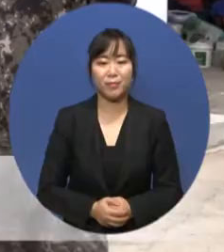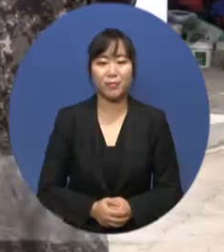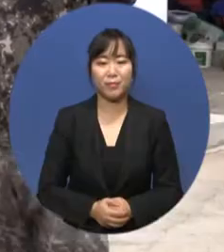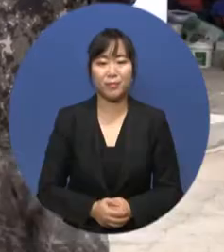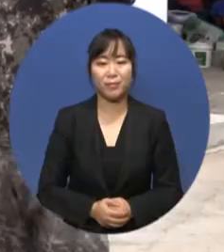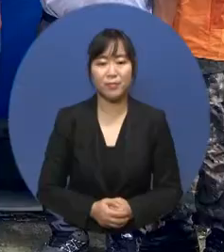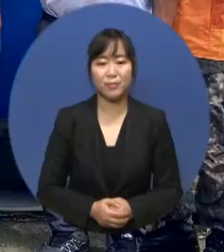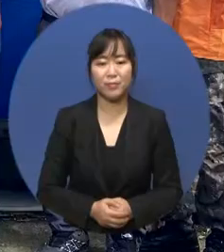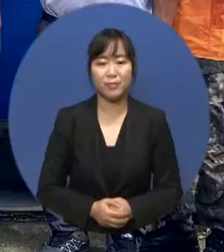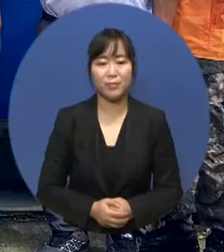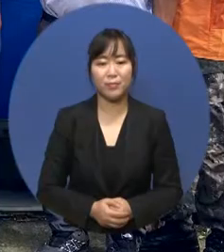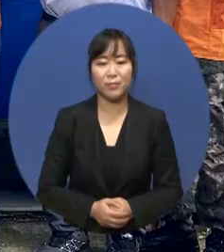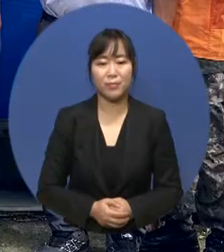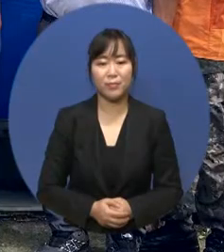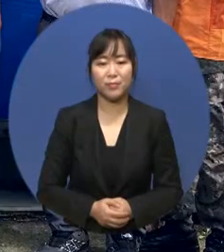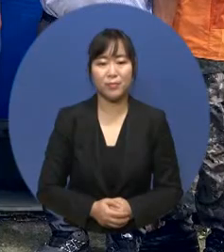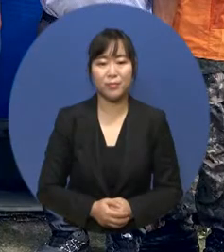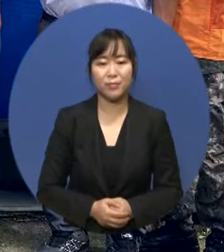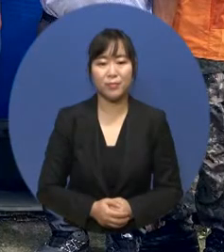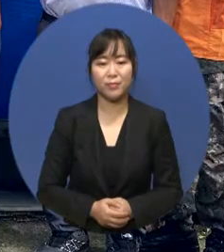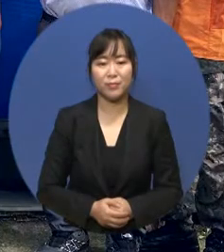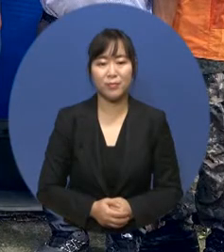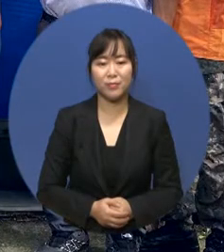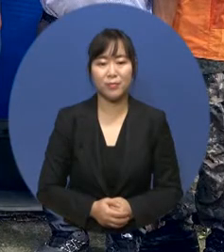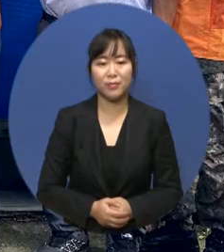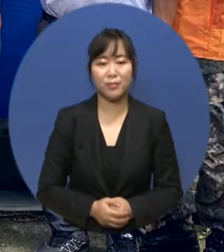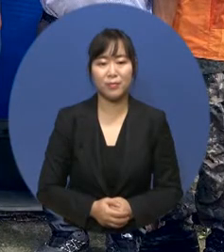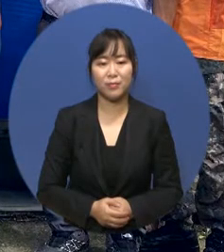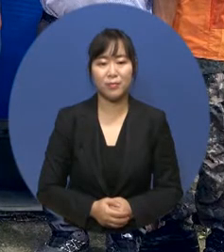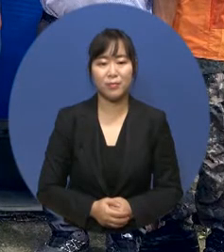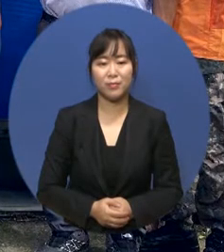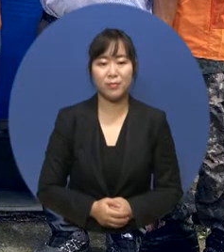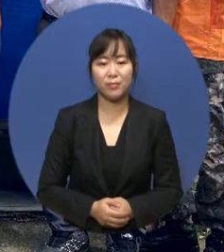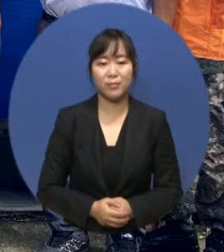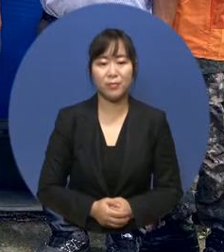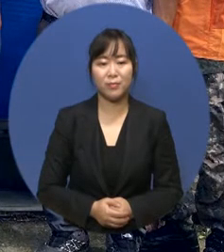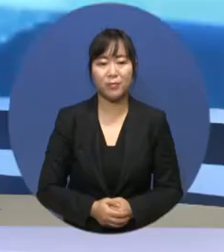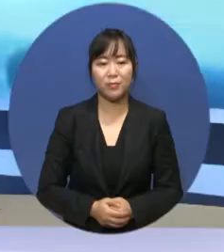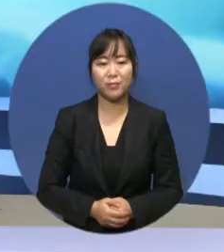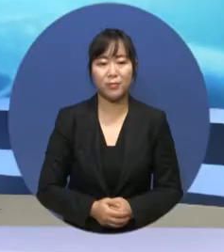화이팅! 복지TV 뉴스 정운선입니다.